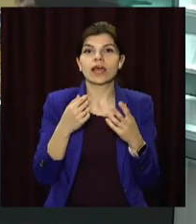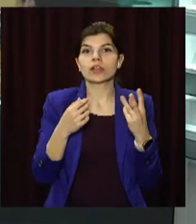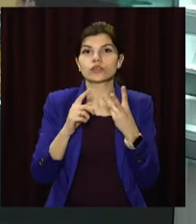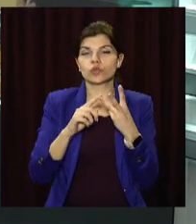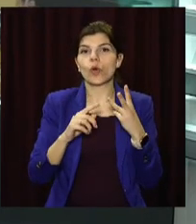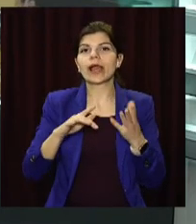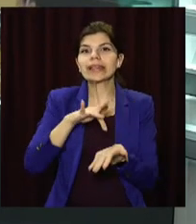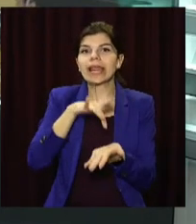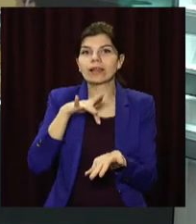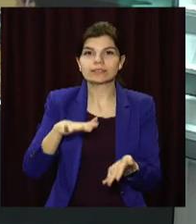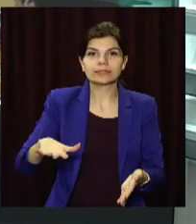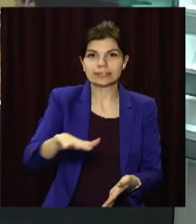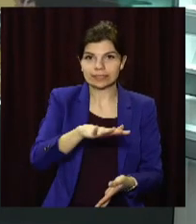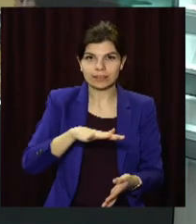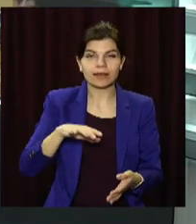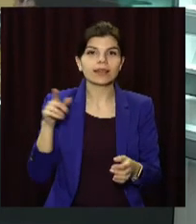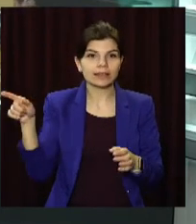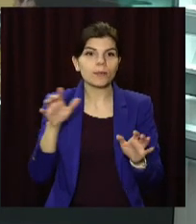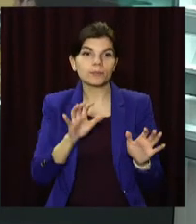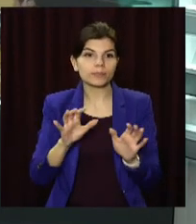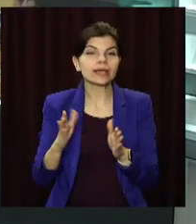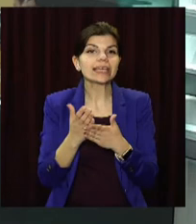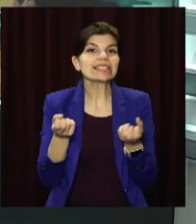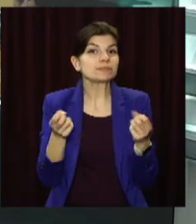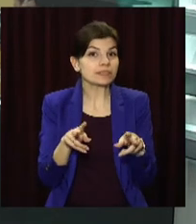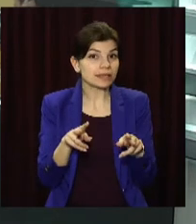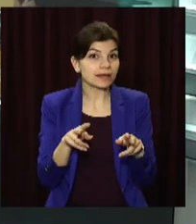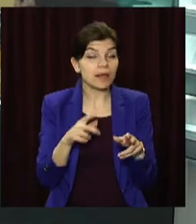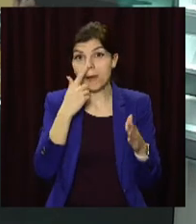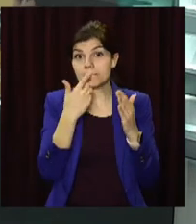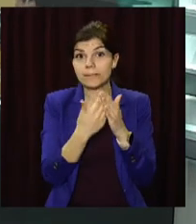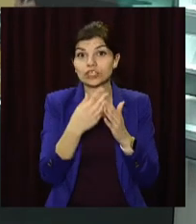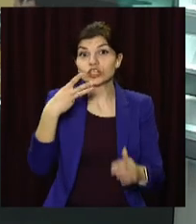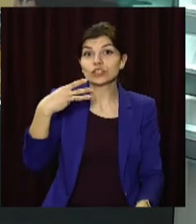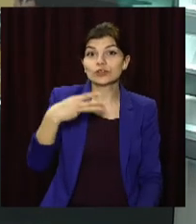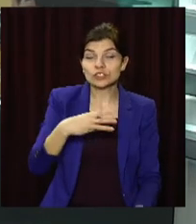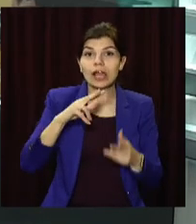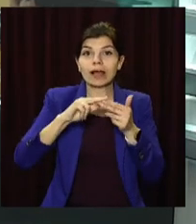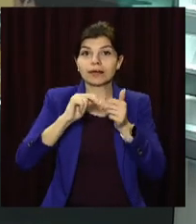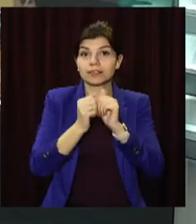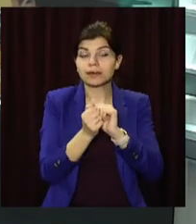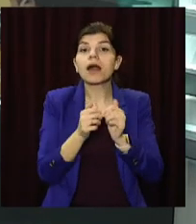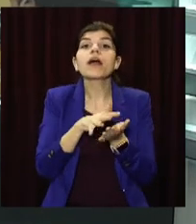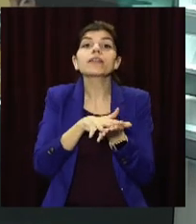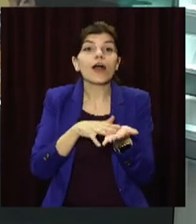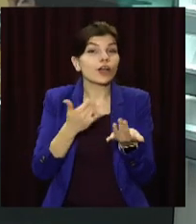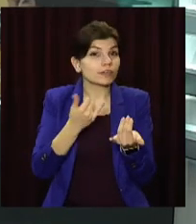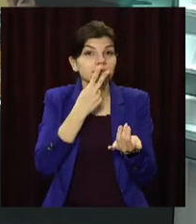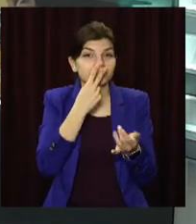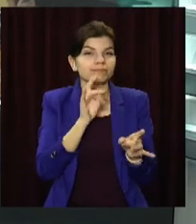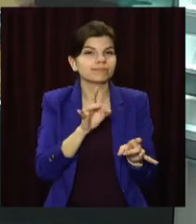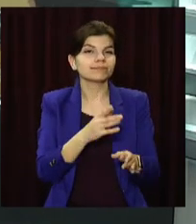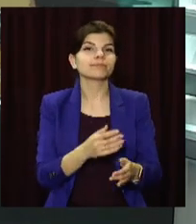територіальних центрів міста. Зараз під опікою тамтешніх спеціалістів майже 3 тисячі кам'янчан. Деталі в наступному